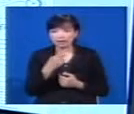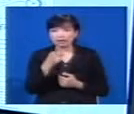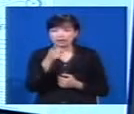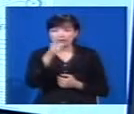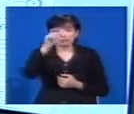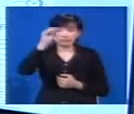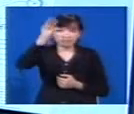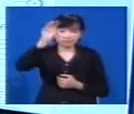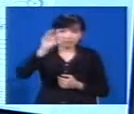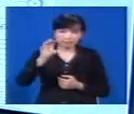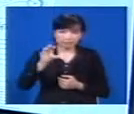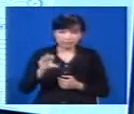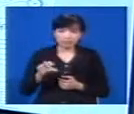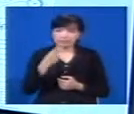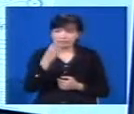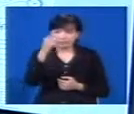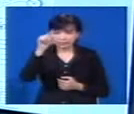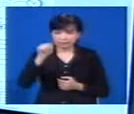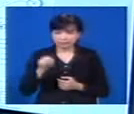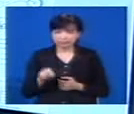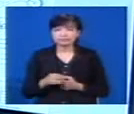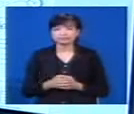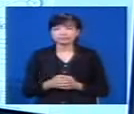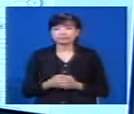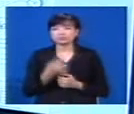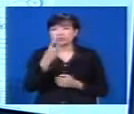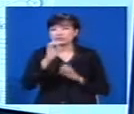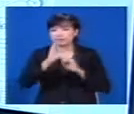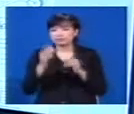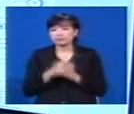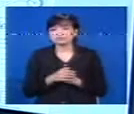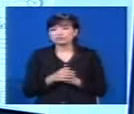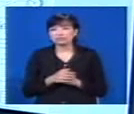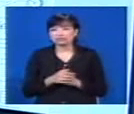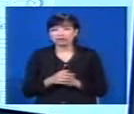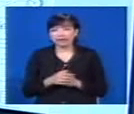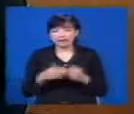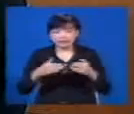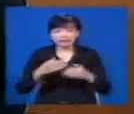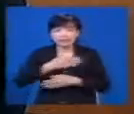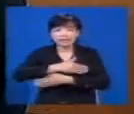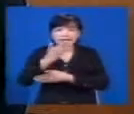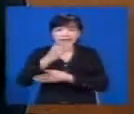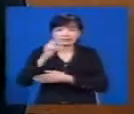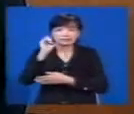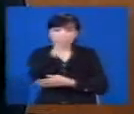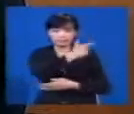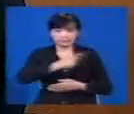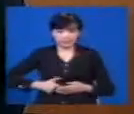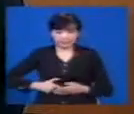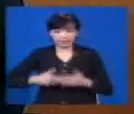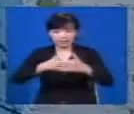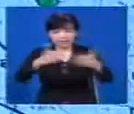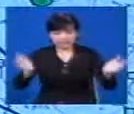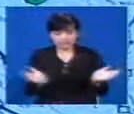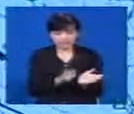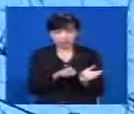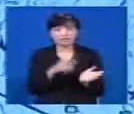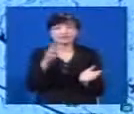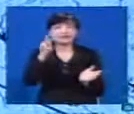เกจวัดไว้เลยตามที่ท่านนายกได้สั่งการไว้เนี่ยให้มองชัดๆว่าอย่างเช่นเขื่อนภูมิพลตอนนี้เนี่ยมีน้ำอยู่ 47% เท่านั้นเองซึ่งน้อยม